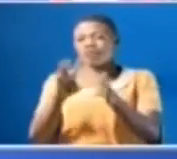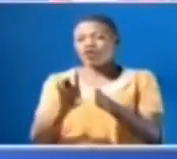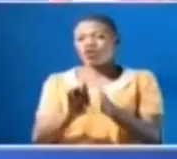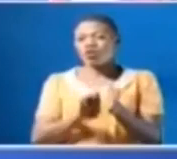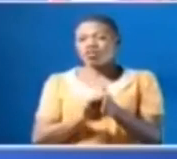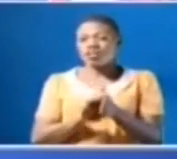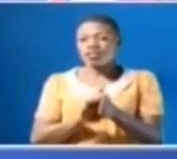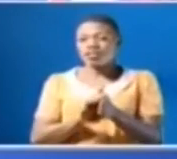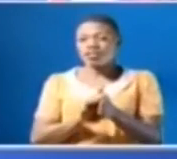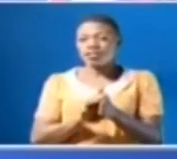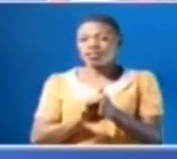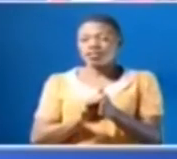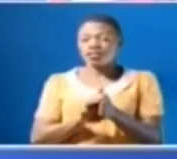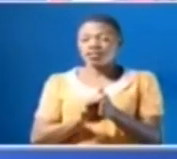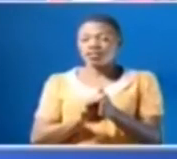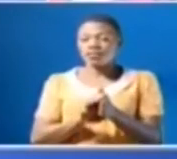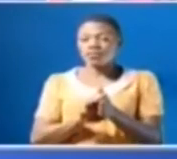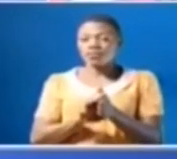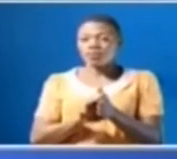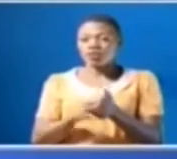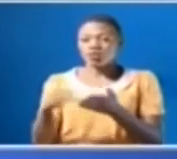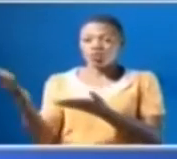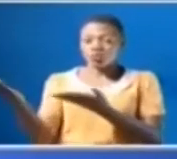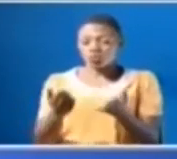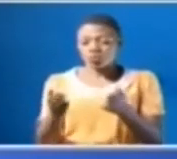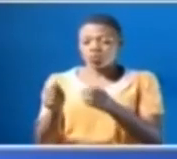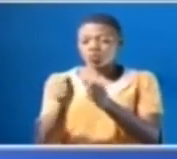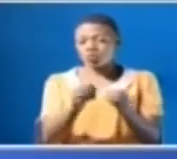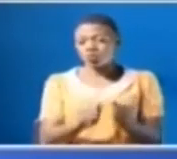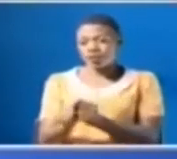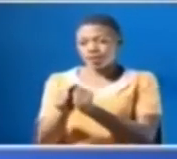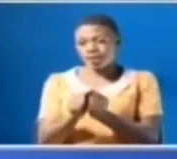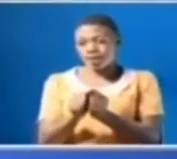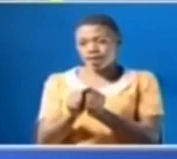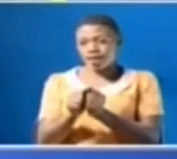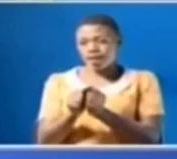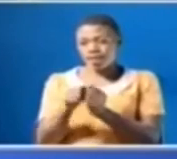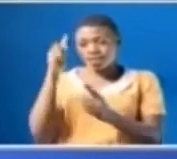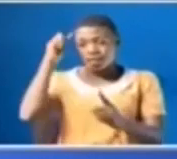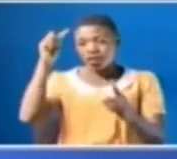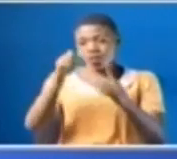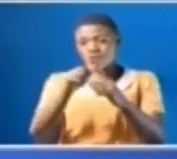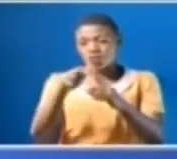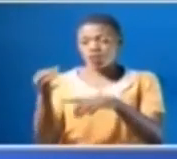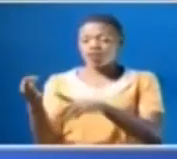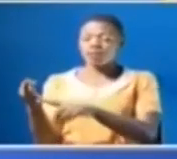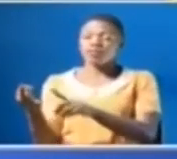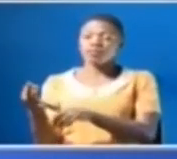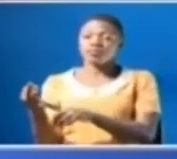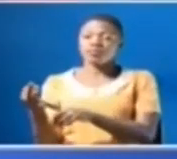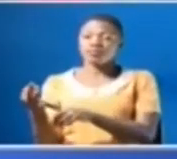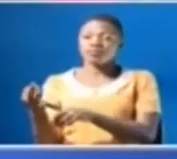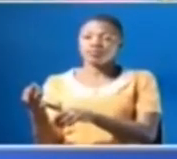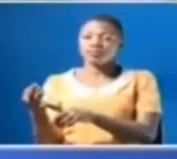tuweze kufanya nini? Kujumuisha na kuweka pamoja na kujua tunalenga lipi. Tatu, ndio serikali